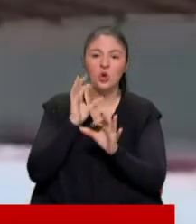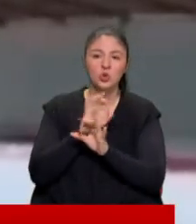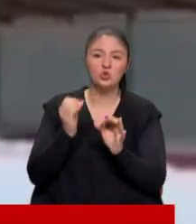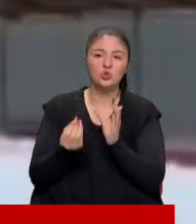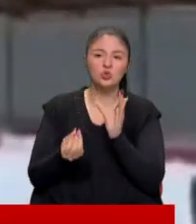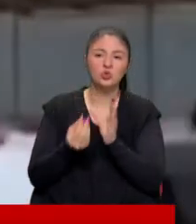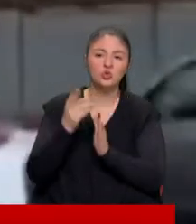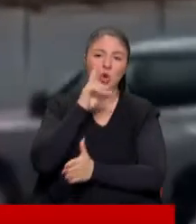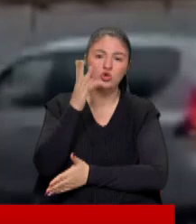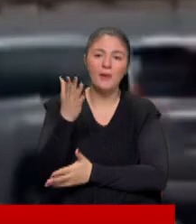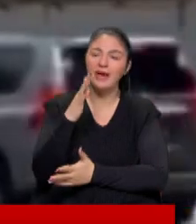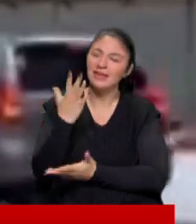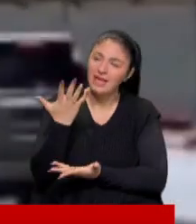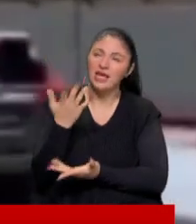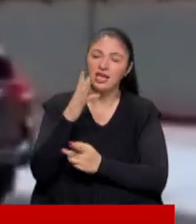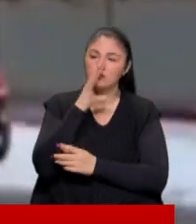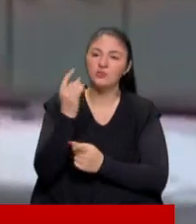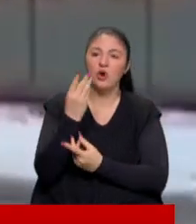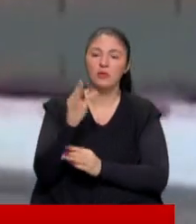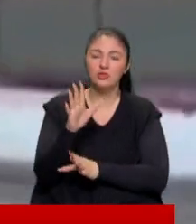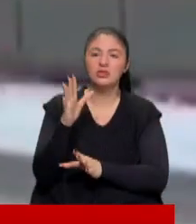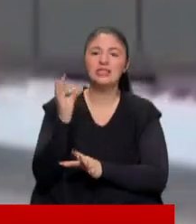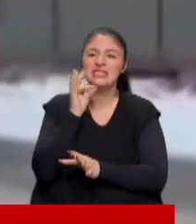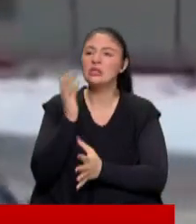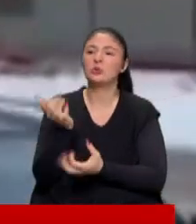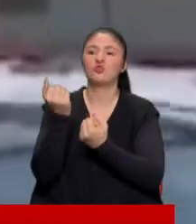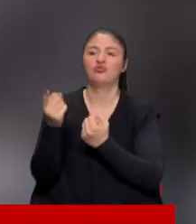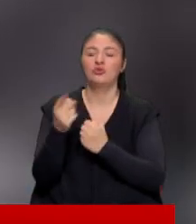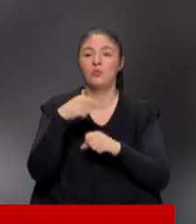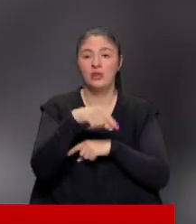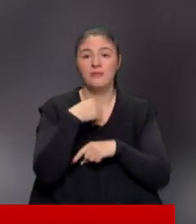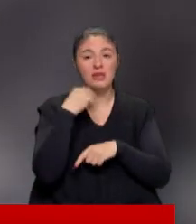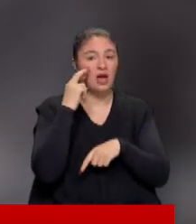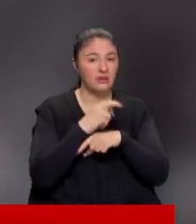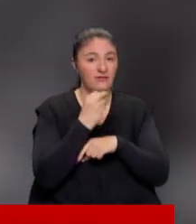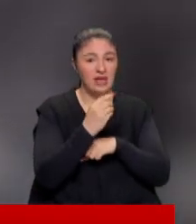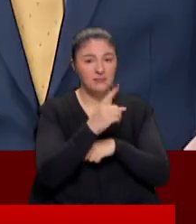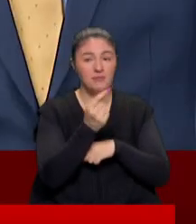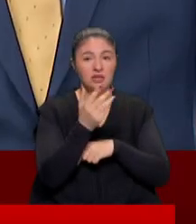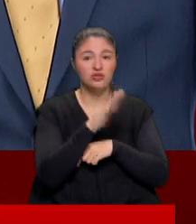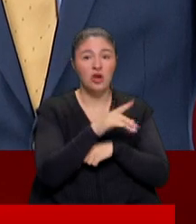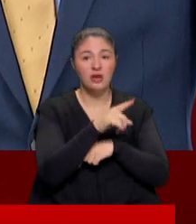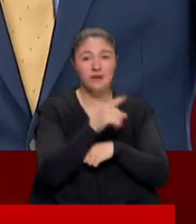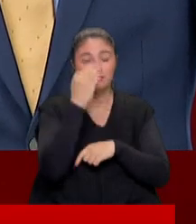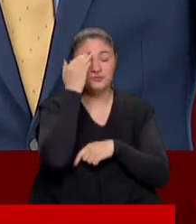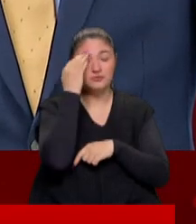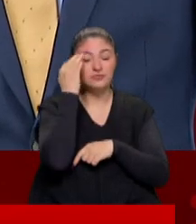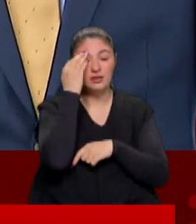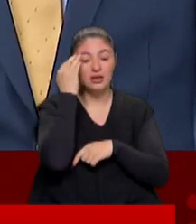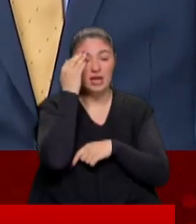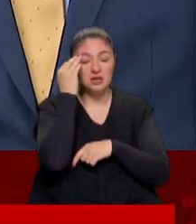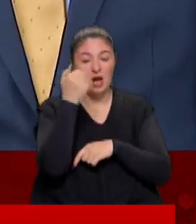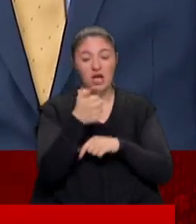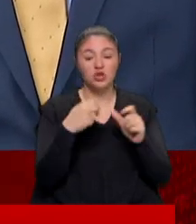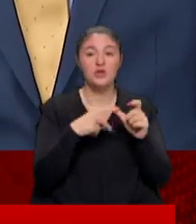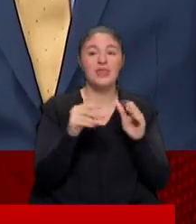sonucu ama neyse ki kimseye bir şey olmamış. Ölümden kıl payı kurtulunmuş. Bu arada ben de hatırlatayım. Birazdan şimdi